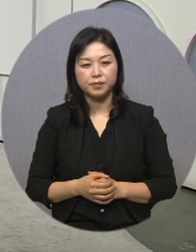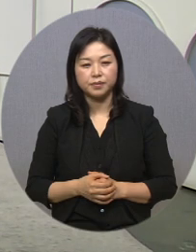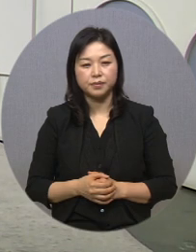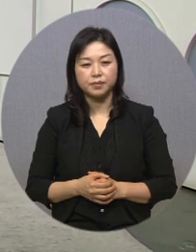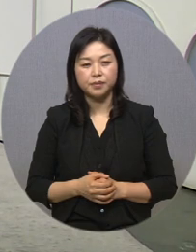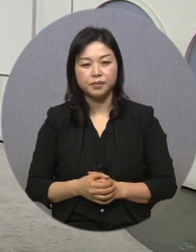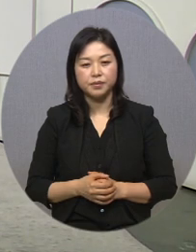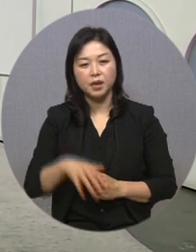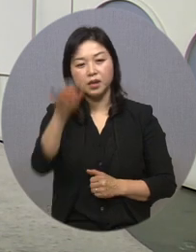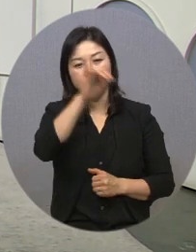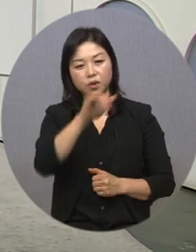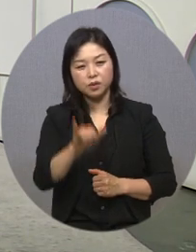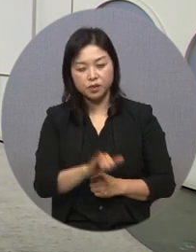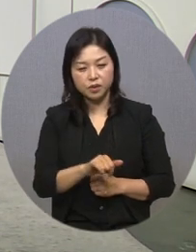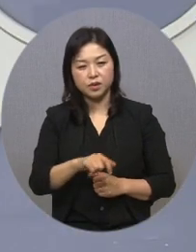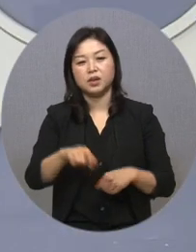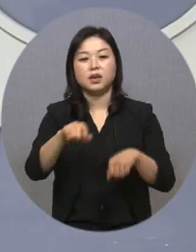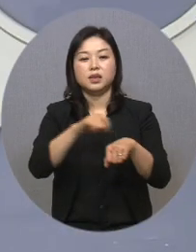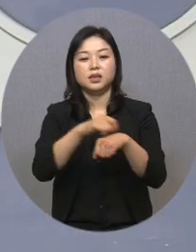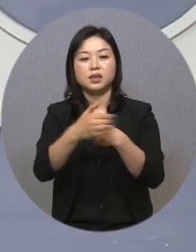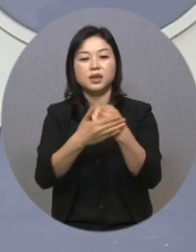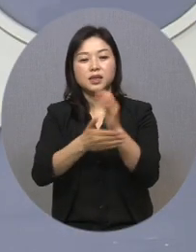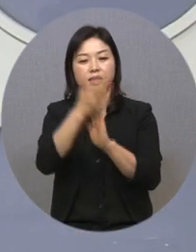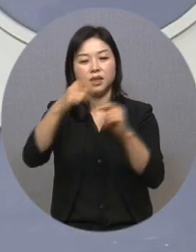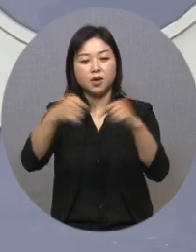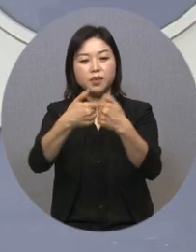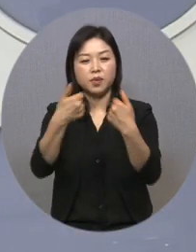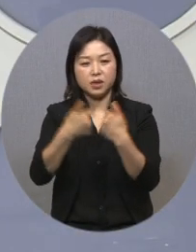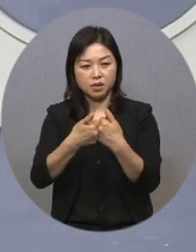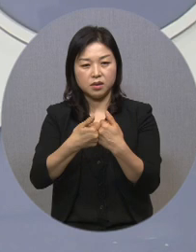전국 특례시 협의회에서는 이미